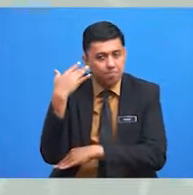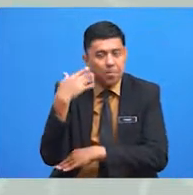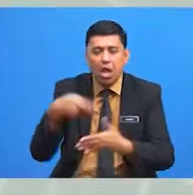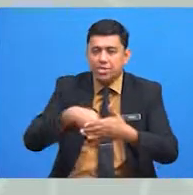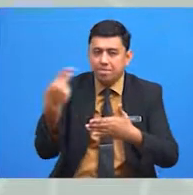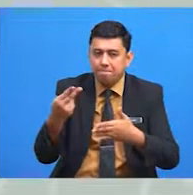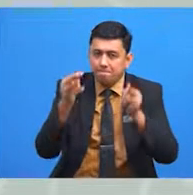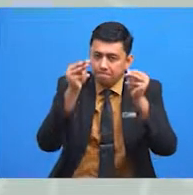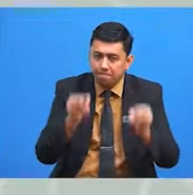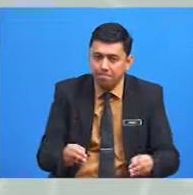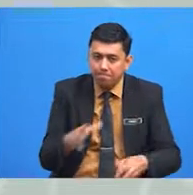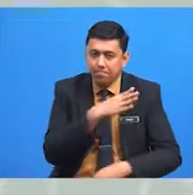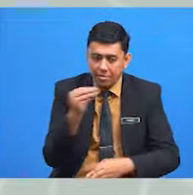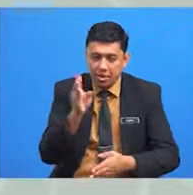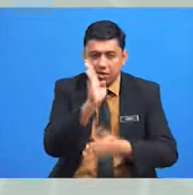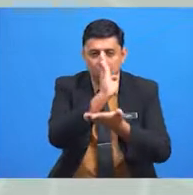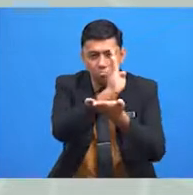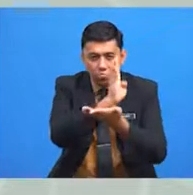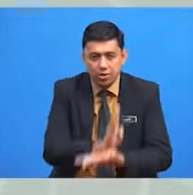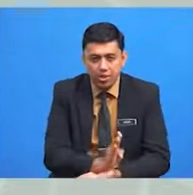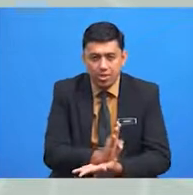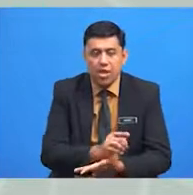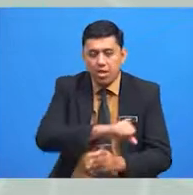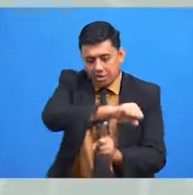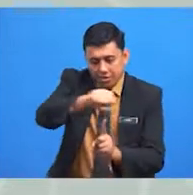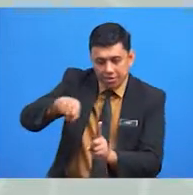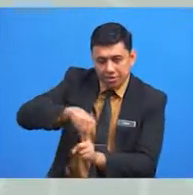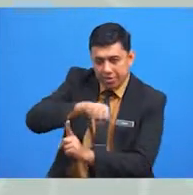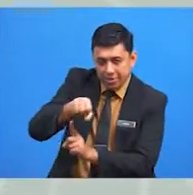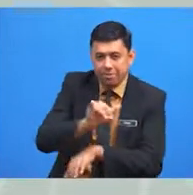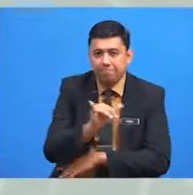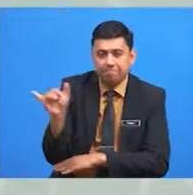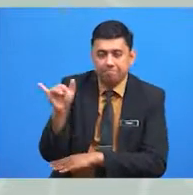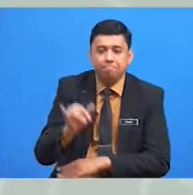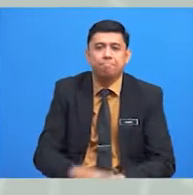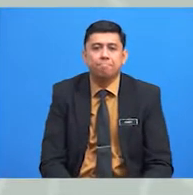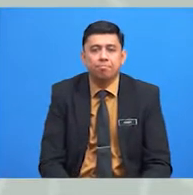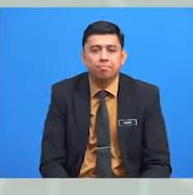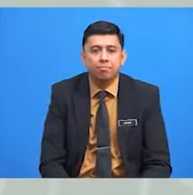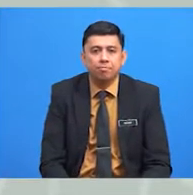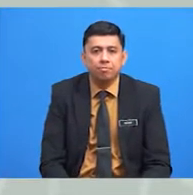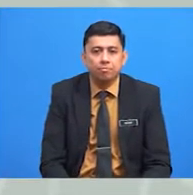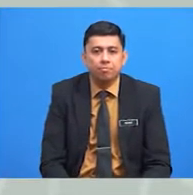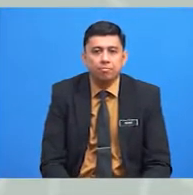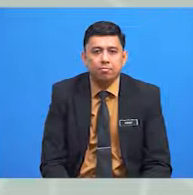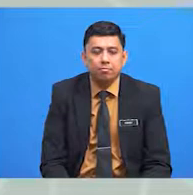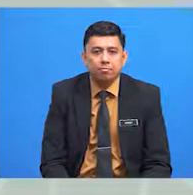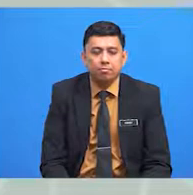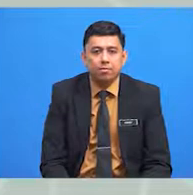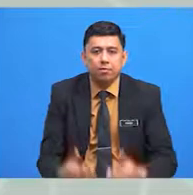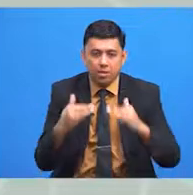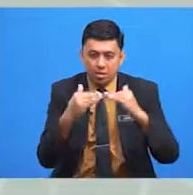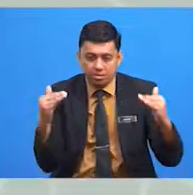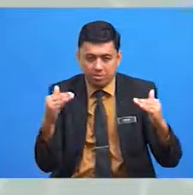manusia dan kebudayaan di sekelilingnya, semantik. Tahap